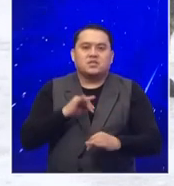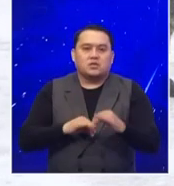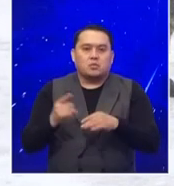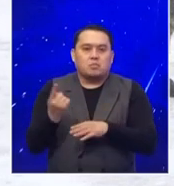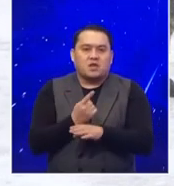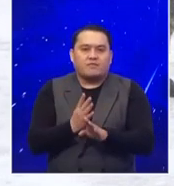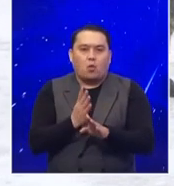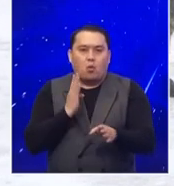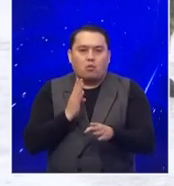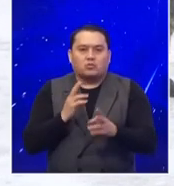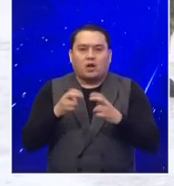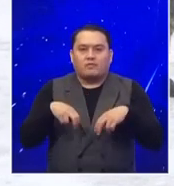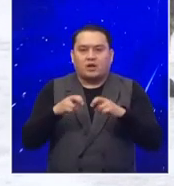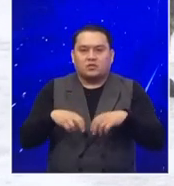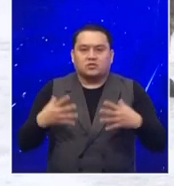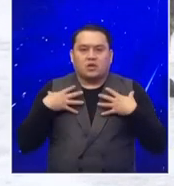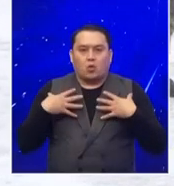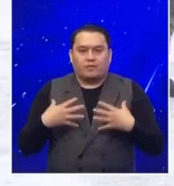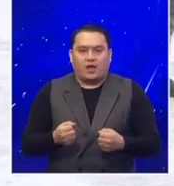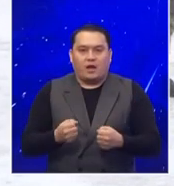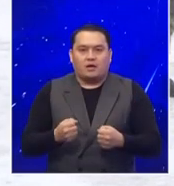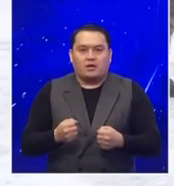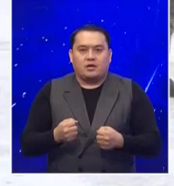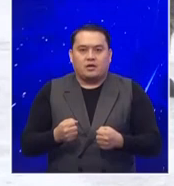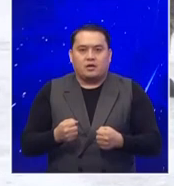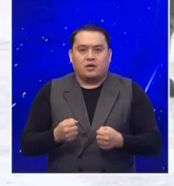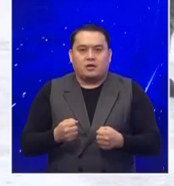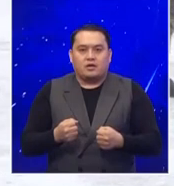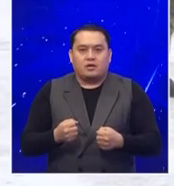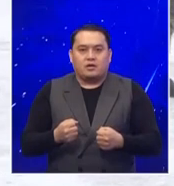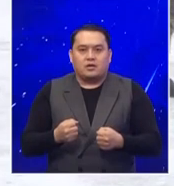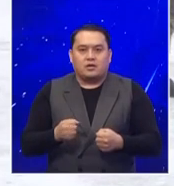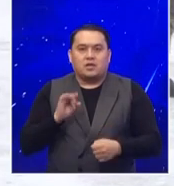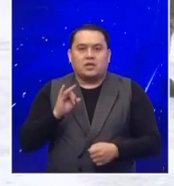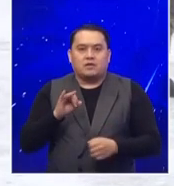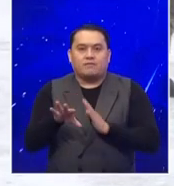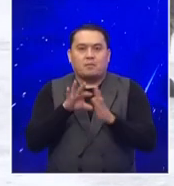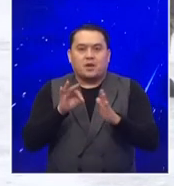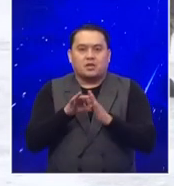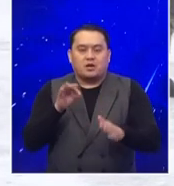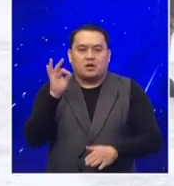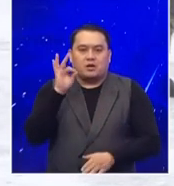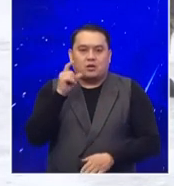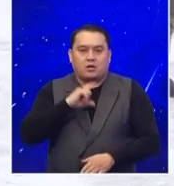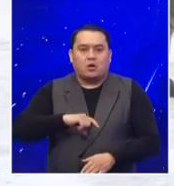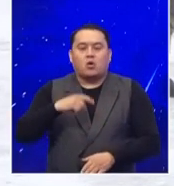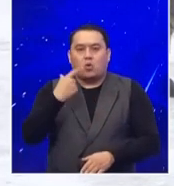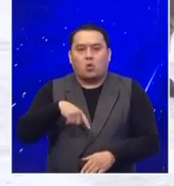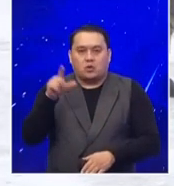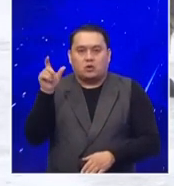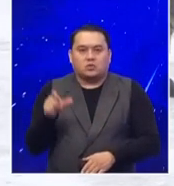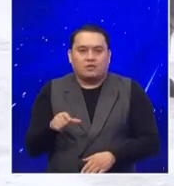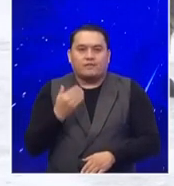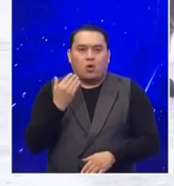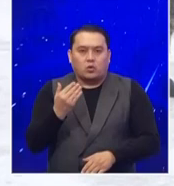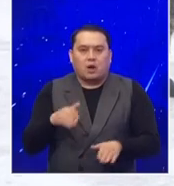первую очередь это смотрит состояние здоровья призывников и определяет пригодность. Ну, конечно, мы